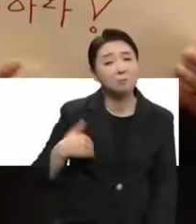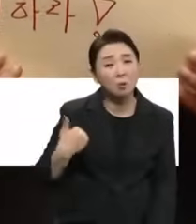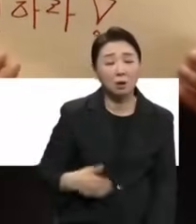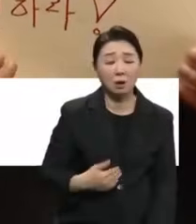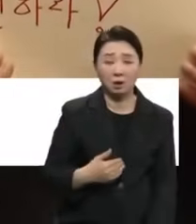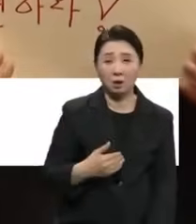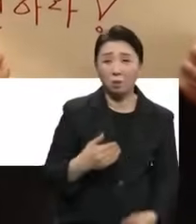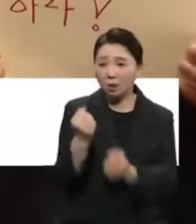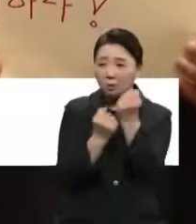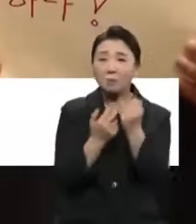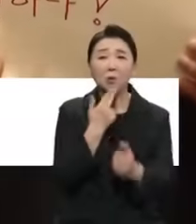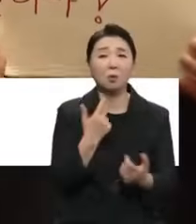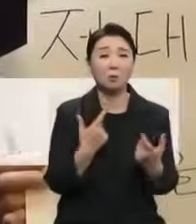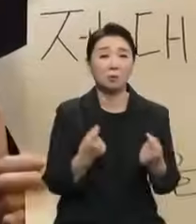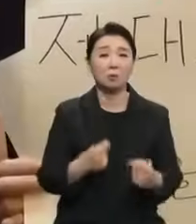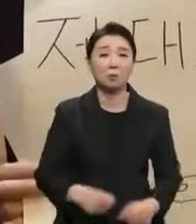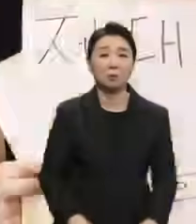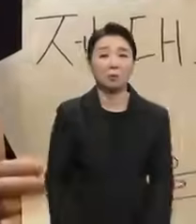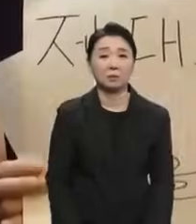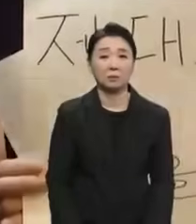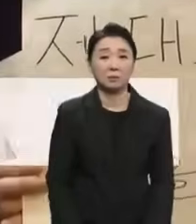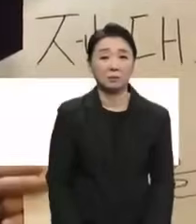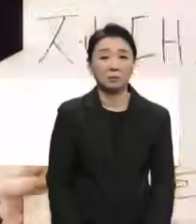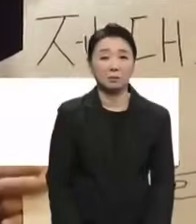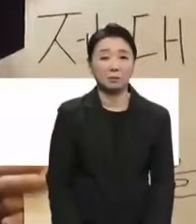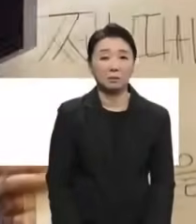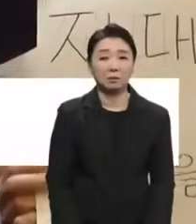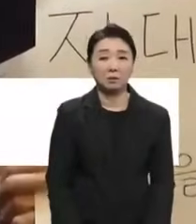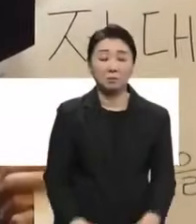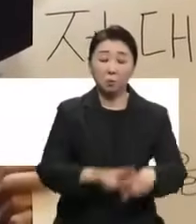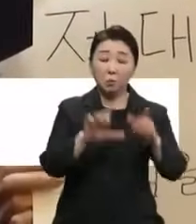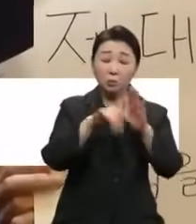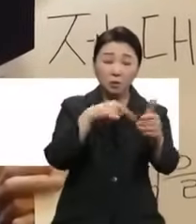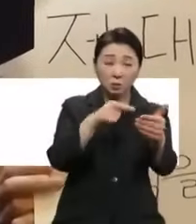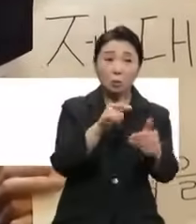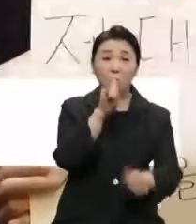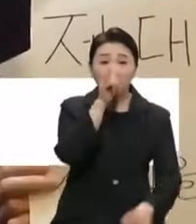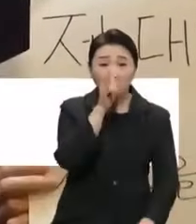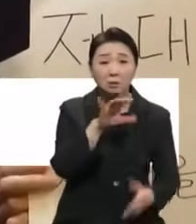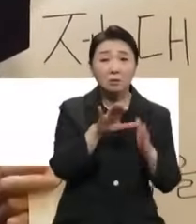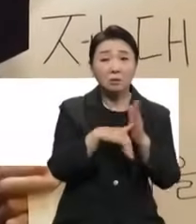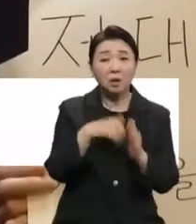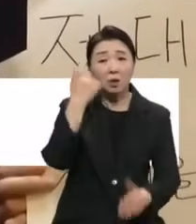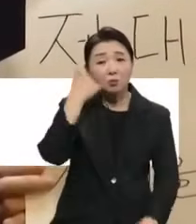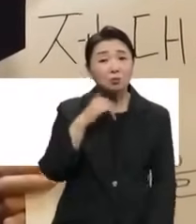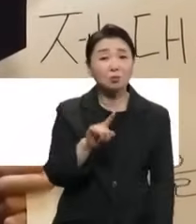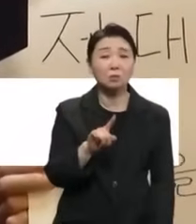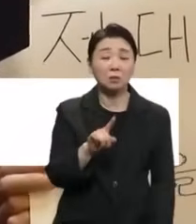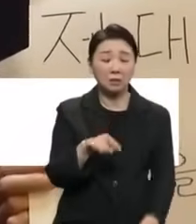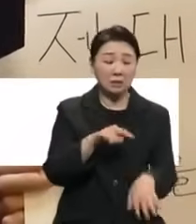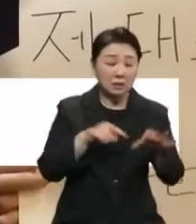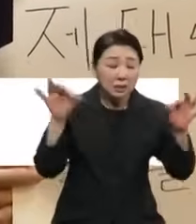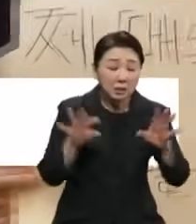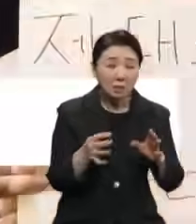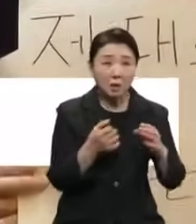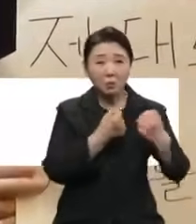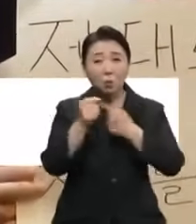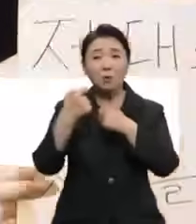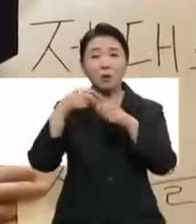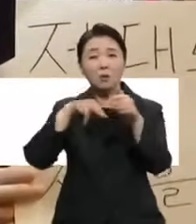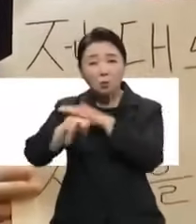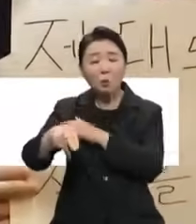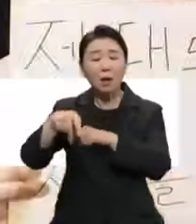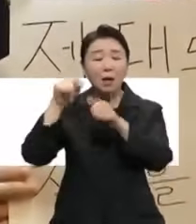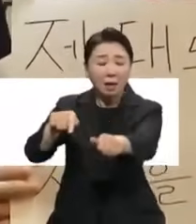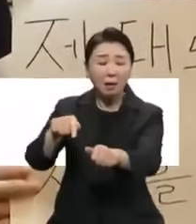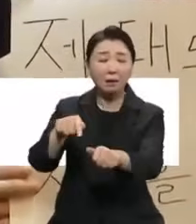몰랐었어요. 얘기를 안 해주셨고 만약에 평상시 교육 받았더라면 누가 하나 그 짧은 시간 내에 대피해라 도망쳐라 하게 되면 다